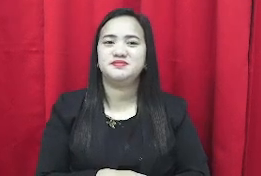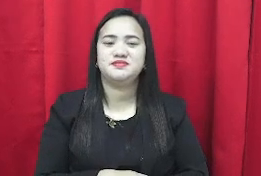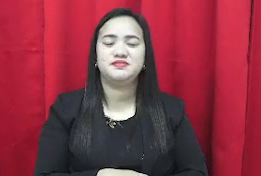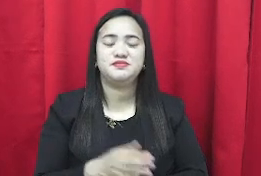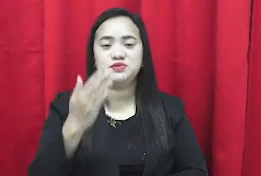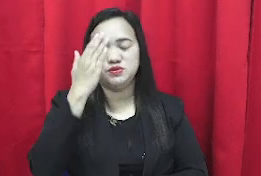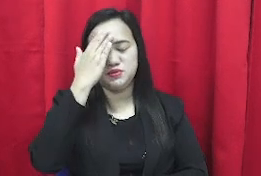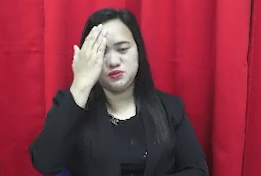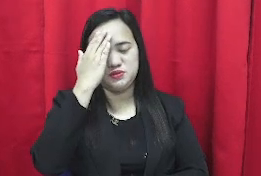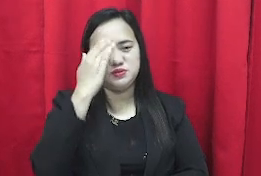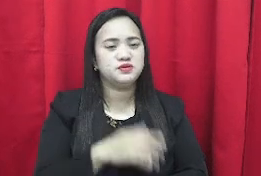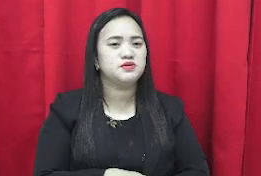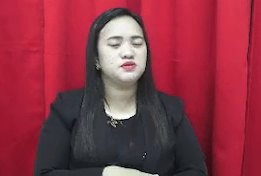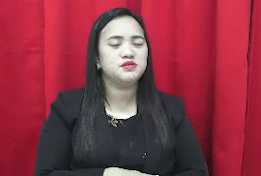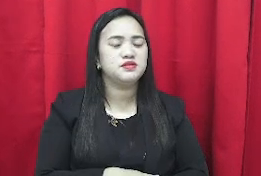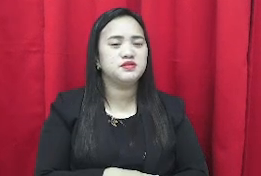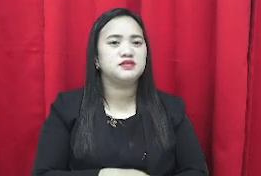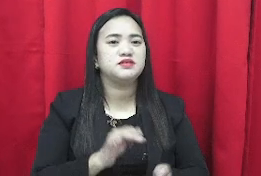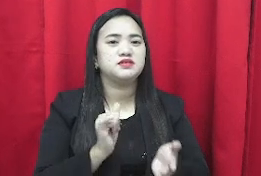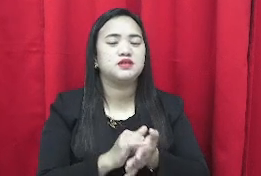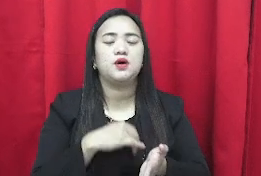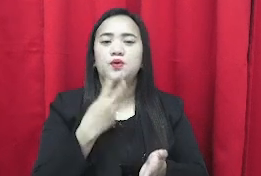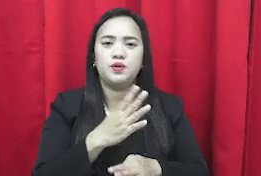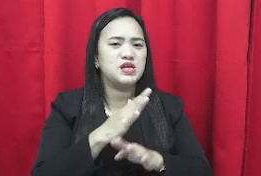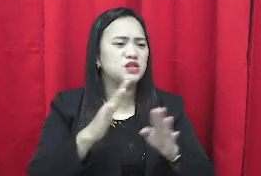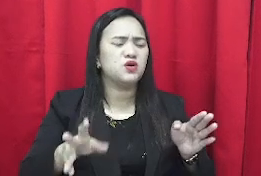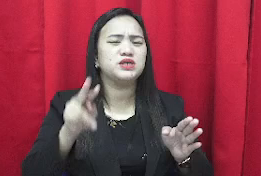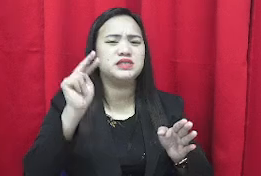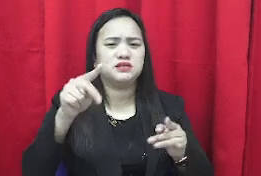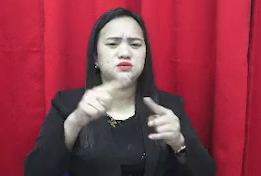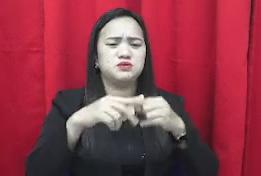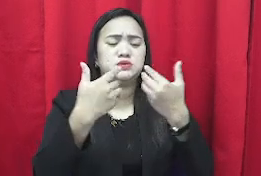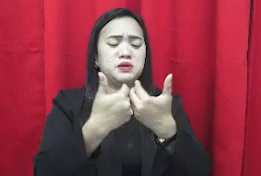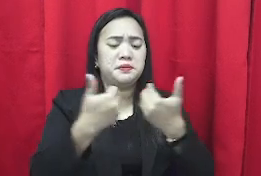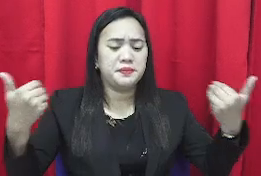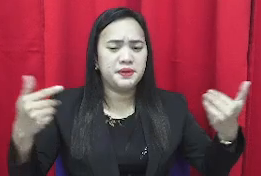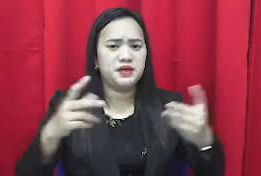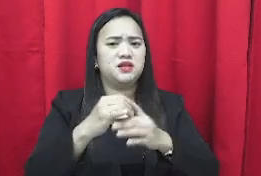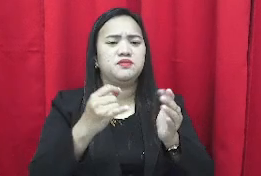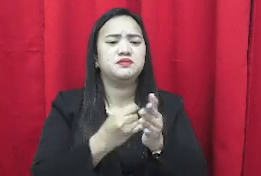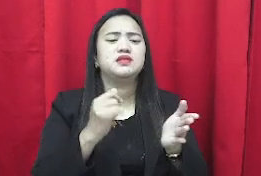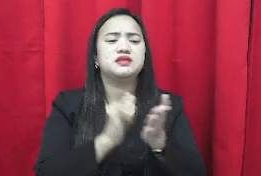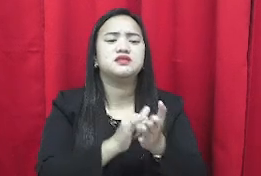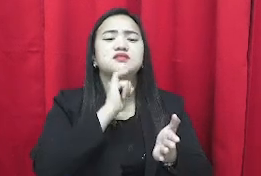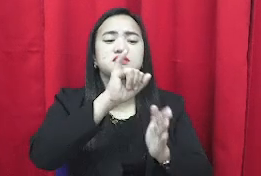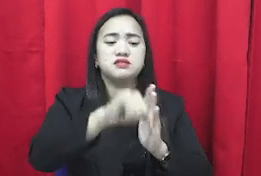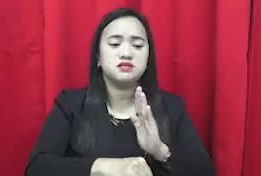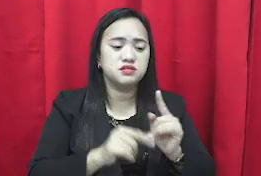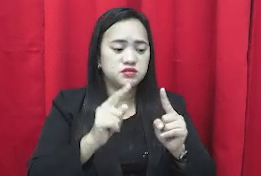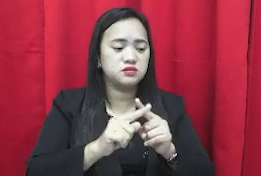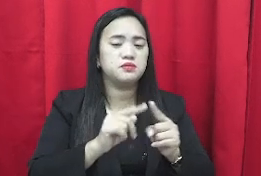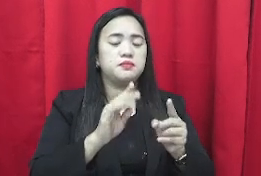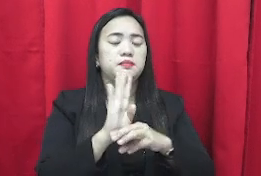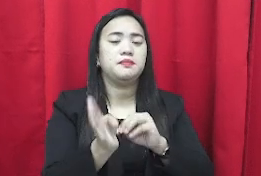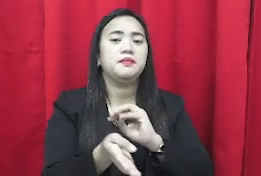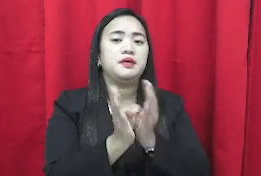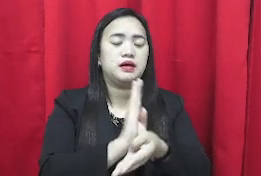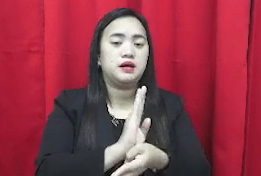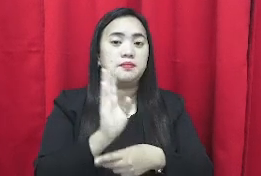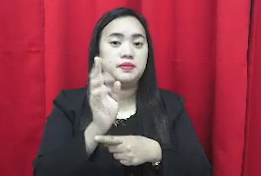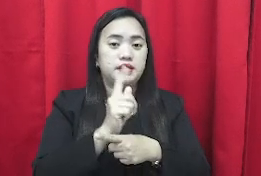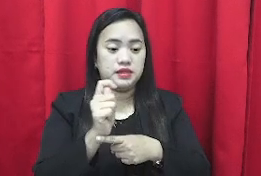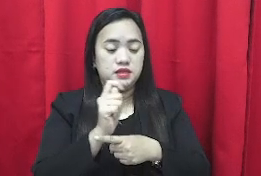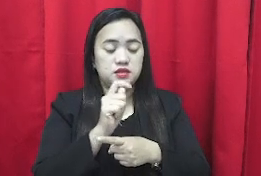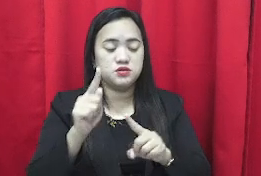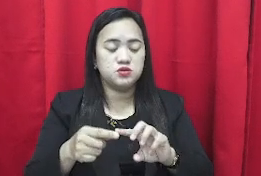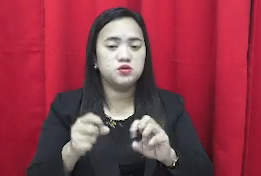kapatid hindi po talaga natin pwedeng ihiwalay Ah hindi lamang ito paghubog sa mga kabataan para tayo ay sila ay